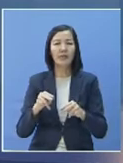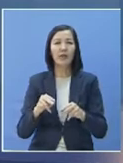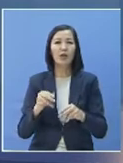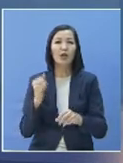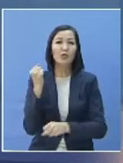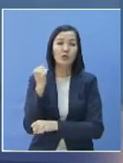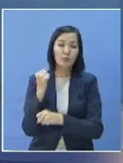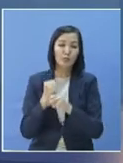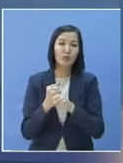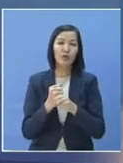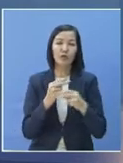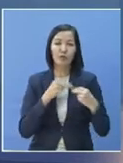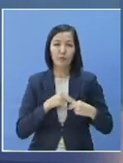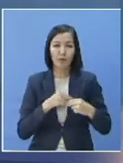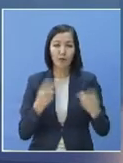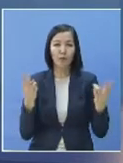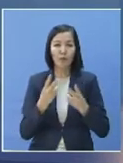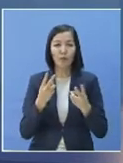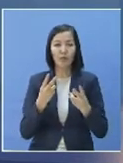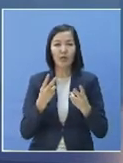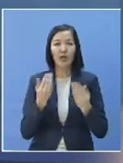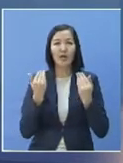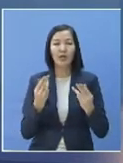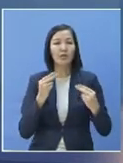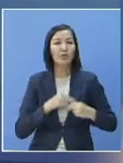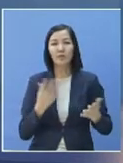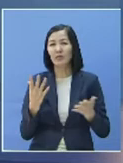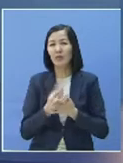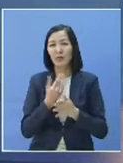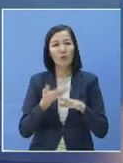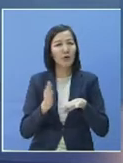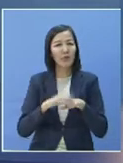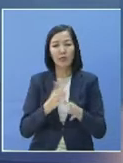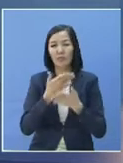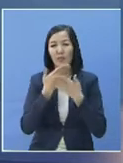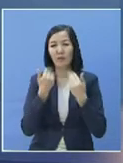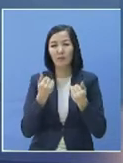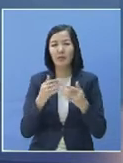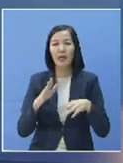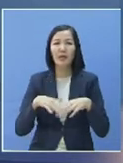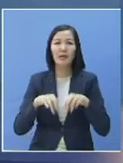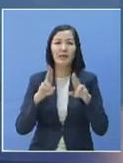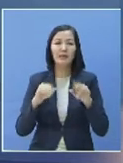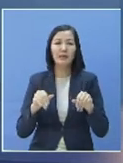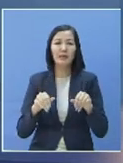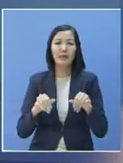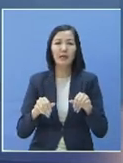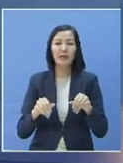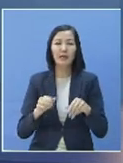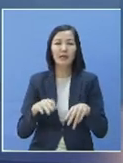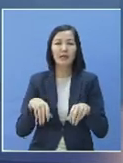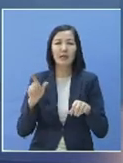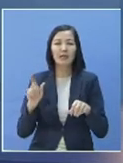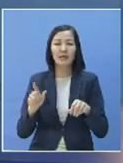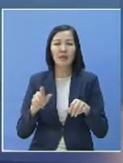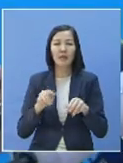отырмайтын еді дейді. Пікірінше қазіргі таңда жұмыс табу қиын емес, тек қоғамда кәсіптік мамандықтардың беделін арттыру керек.